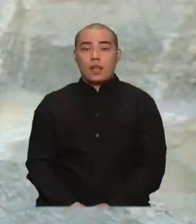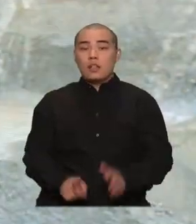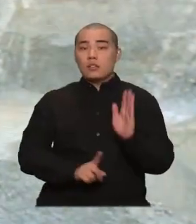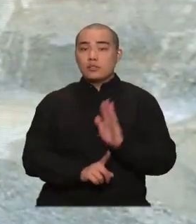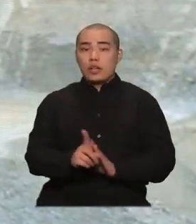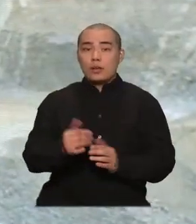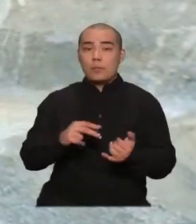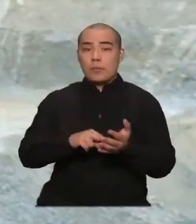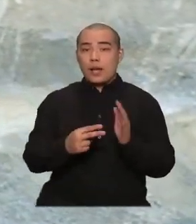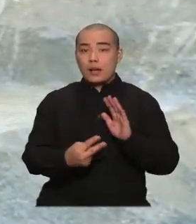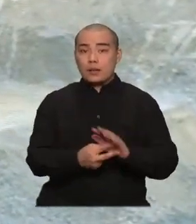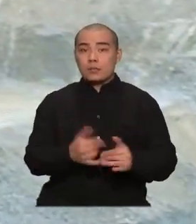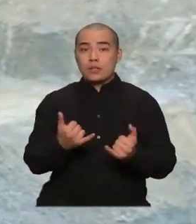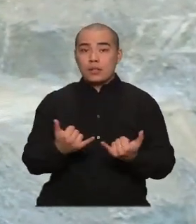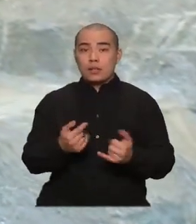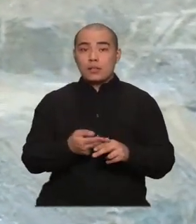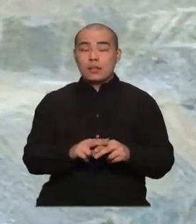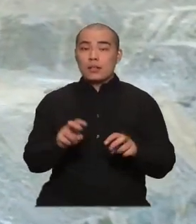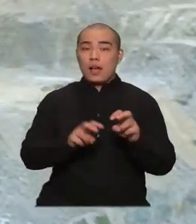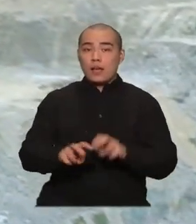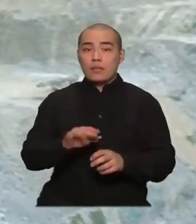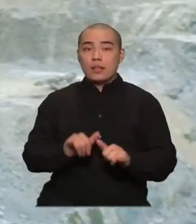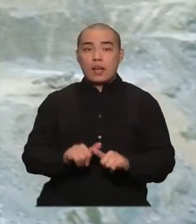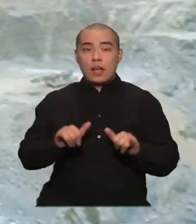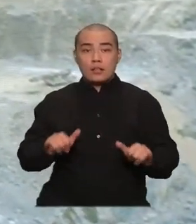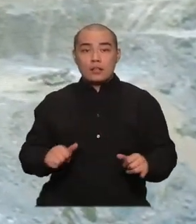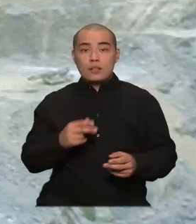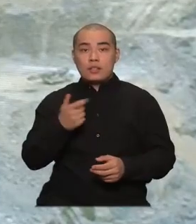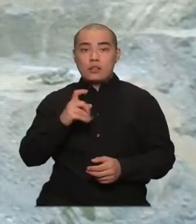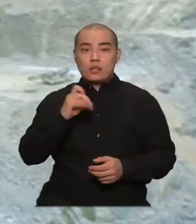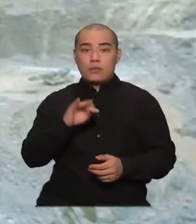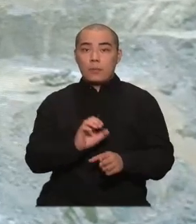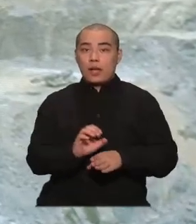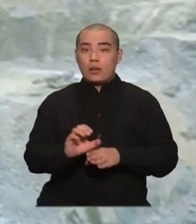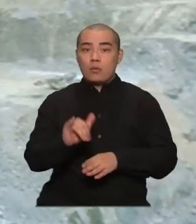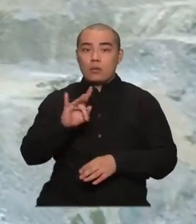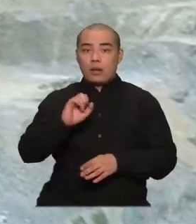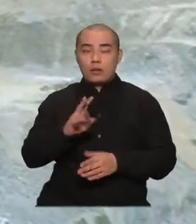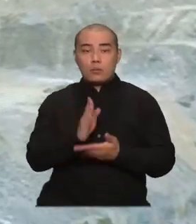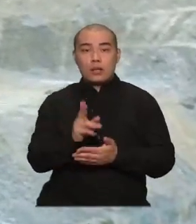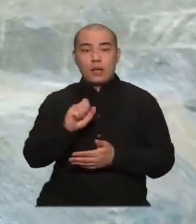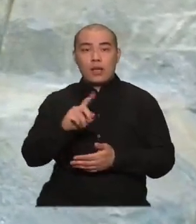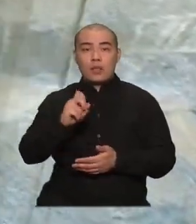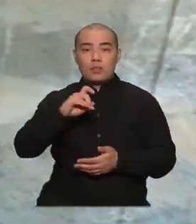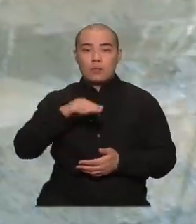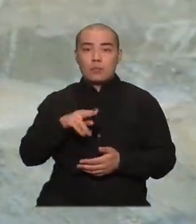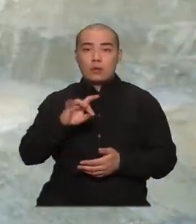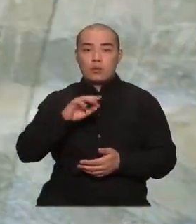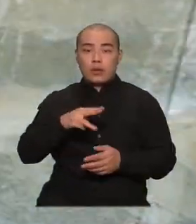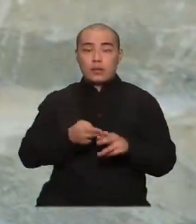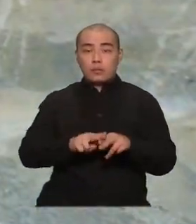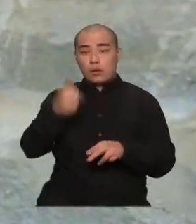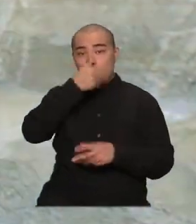Начать комплексную программу по геологоразведке и расширить географию поставок урана намерен «Казатомпром» в этом